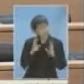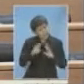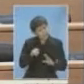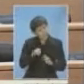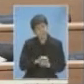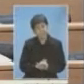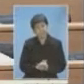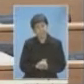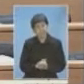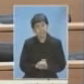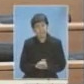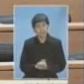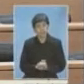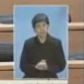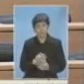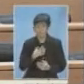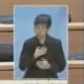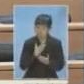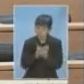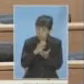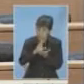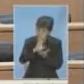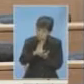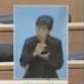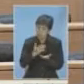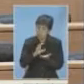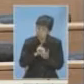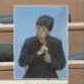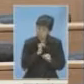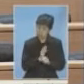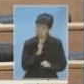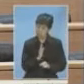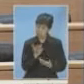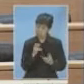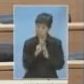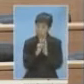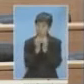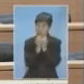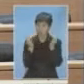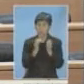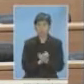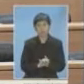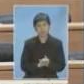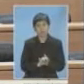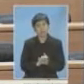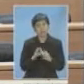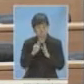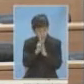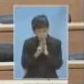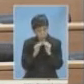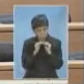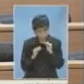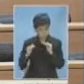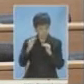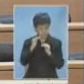ครับที่จะให้ได้รับความไว้วางใจว่าจะทำหน้าที่เป็นกลางตามรัฐธรรมนูญซึ่งสูงกว่าข้อบังคับการประชุมแน่นอน